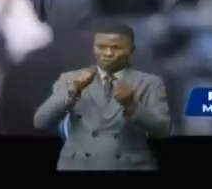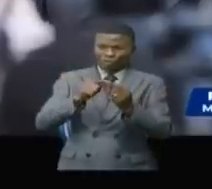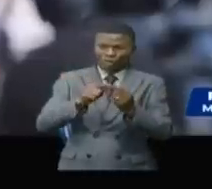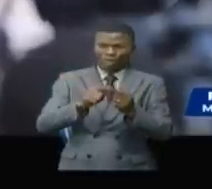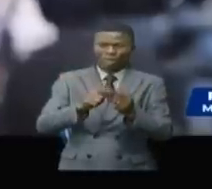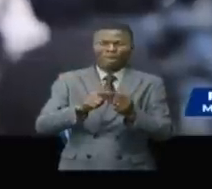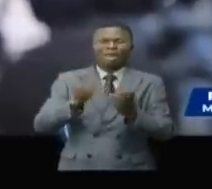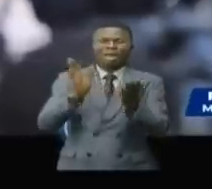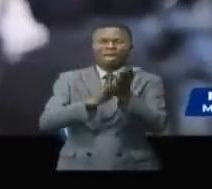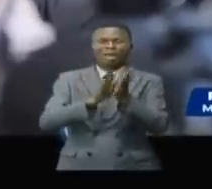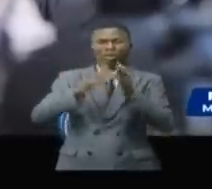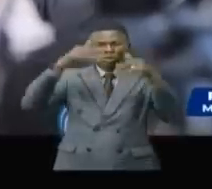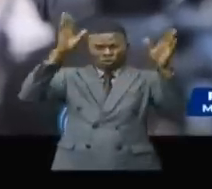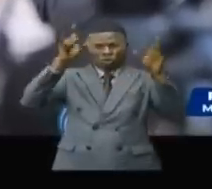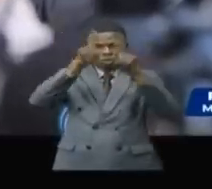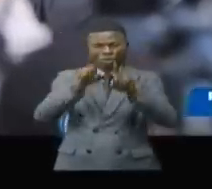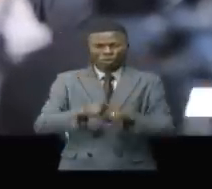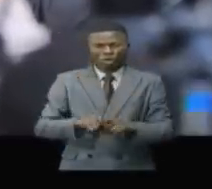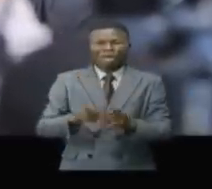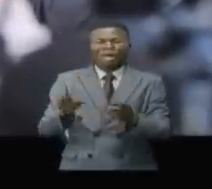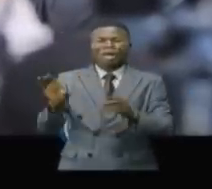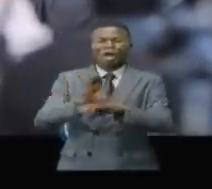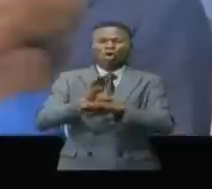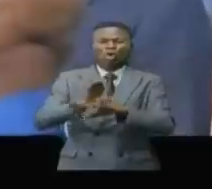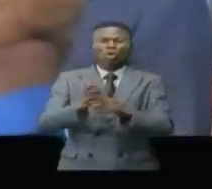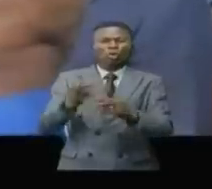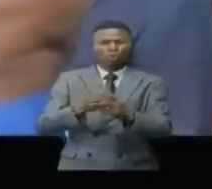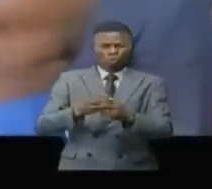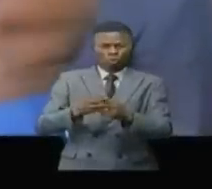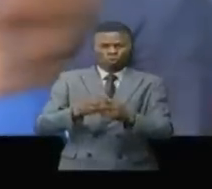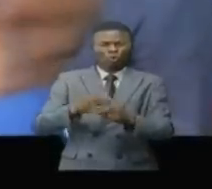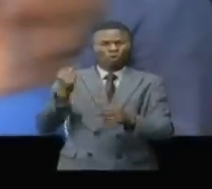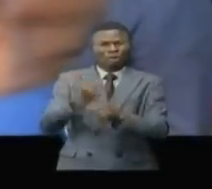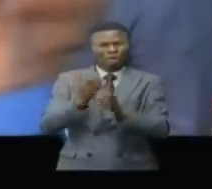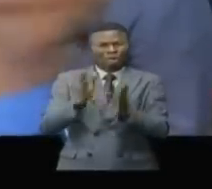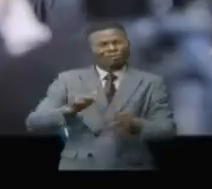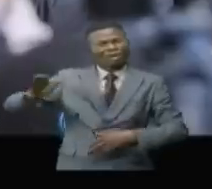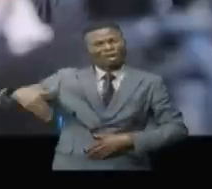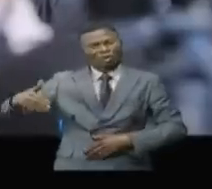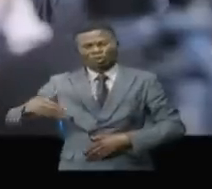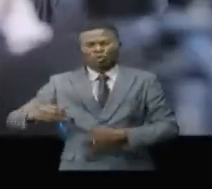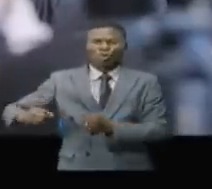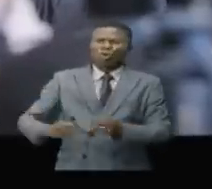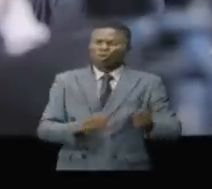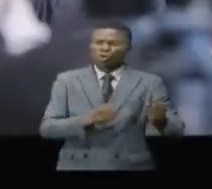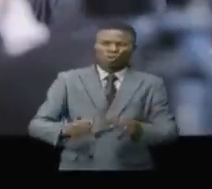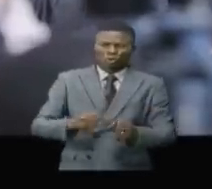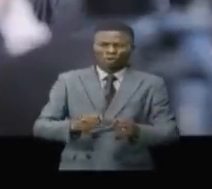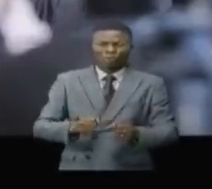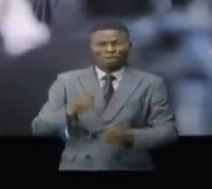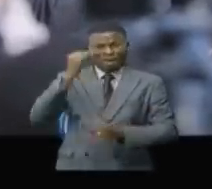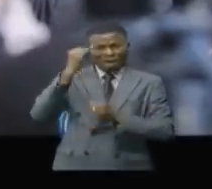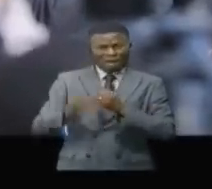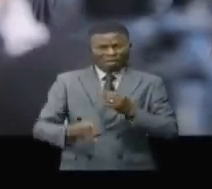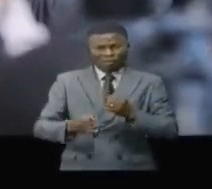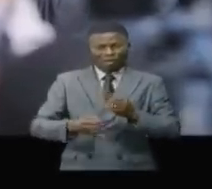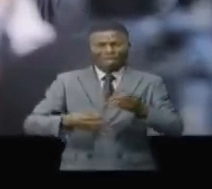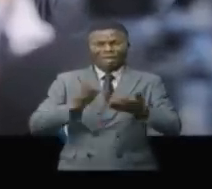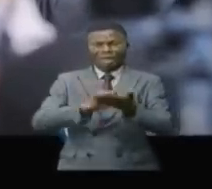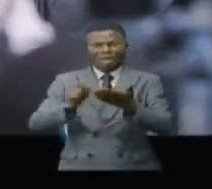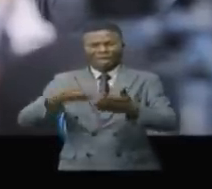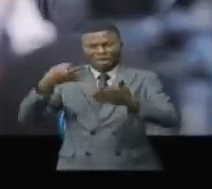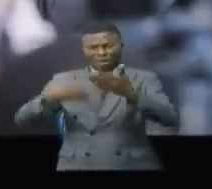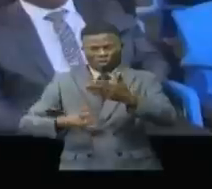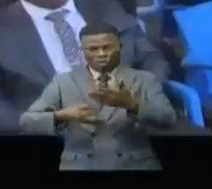aux humanités ou au cycle court professionnel et de gérer ainsi à la sortie de la 8e année de l'éducation